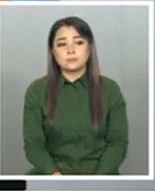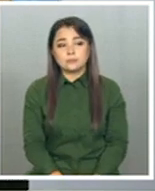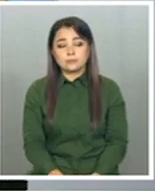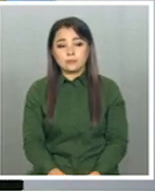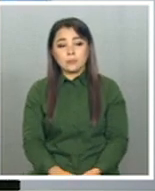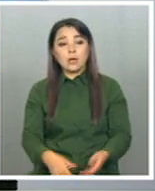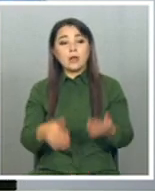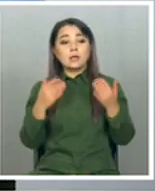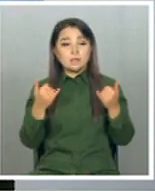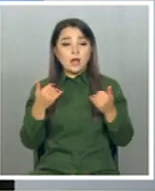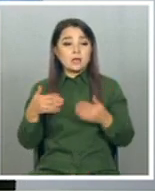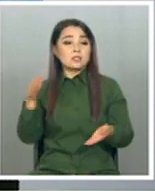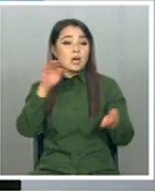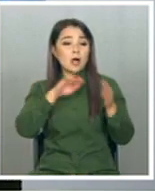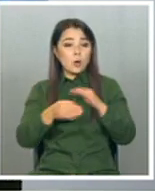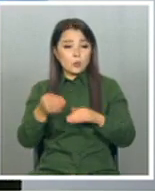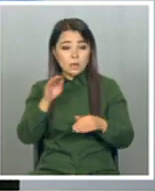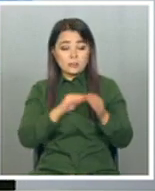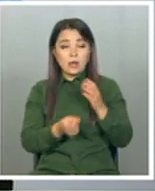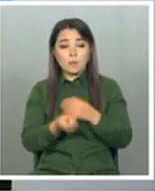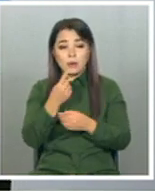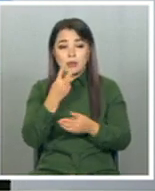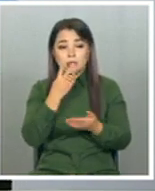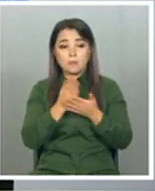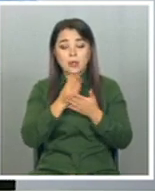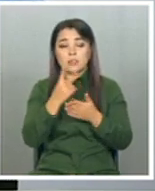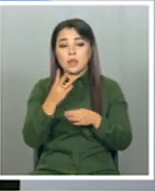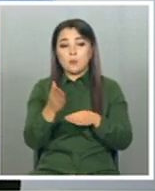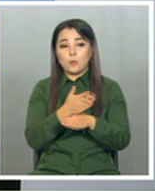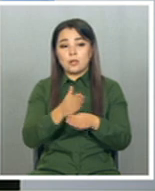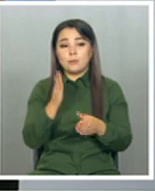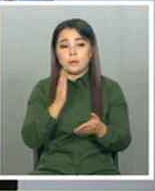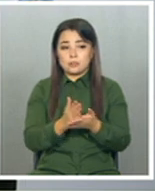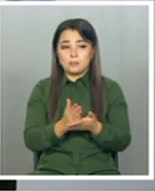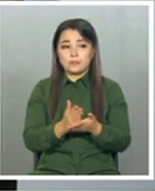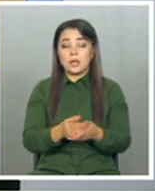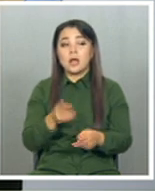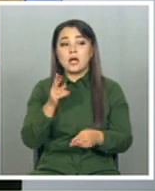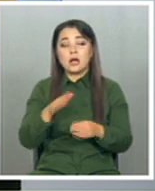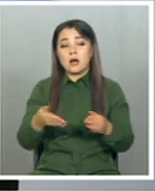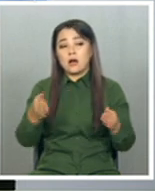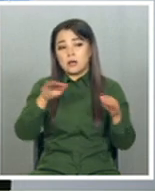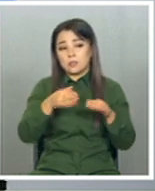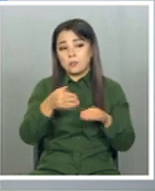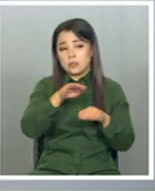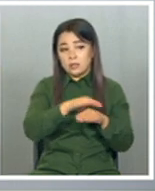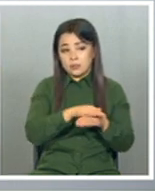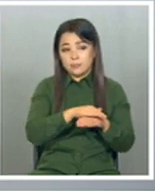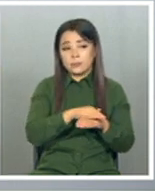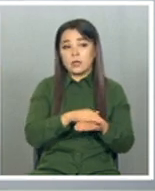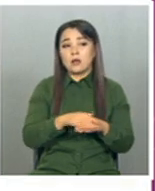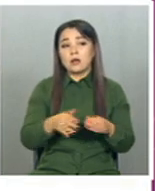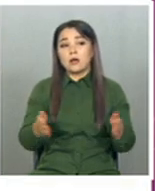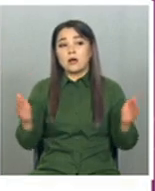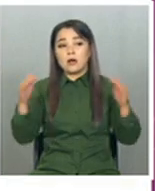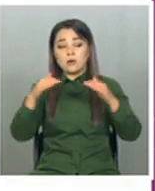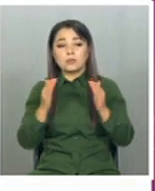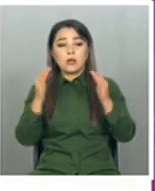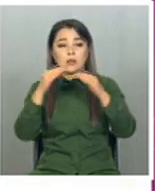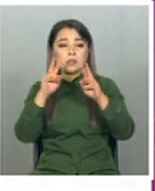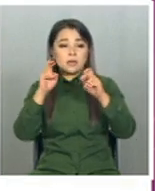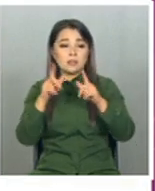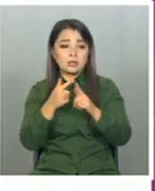Балар, біз тауларды пайда болуына қарай екіге бөлеміз. Қатпарлы таулар және қатпарлы жақпарлы